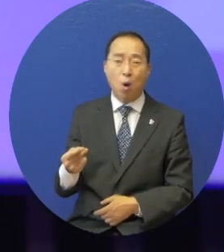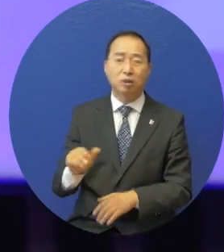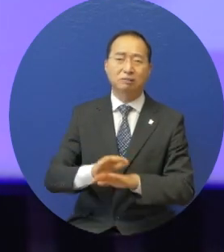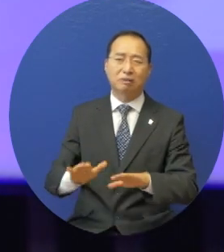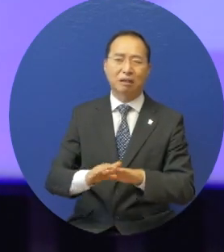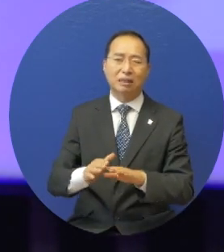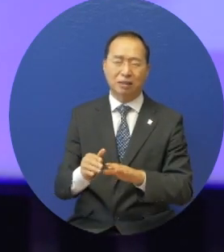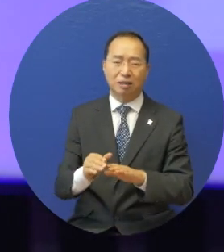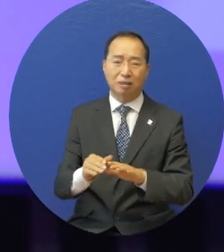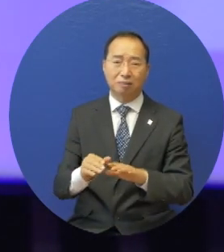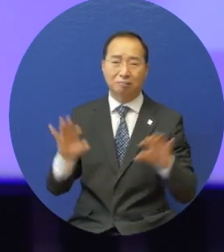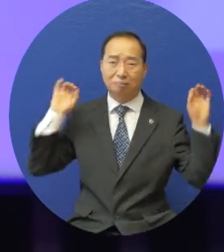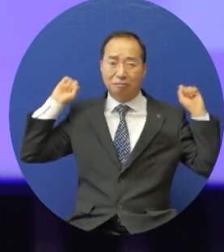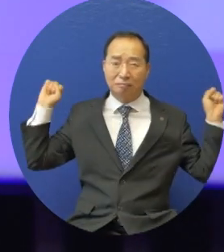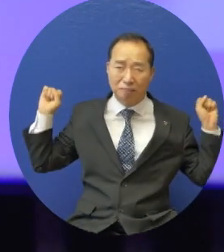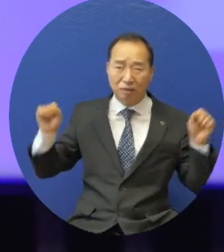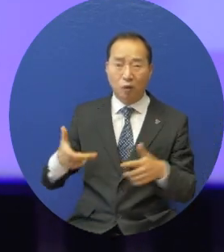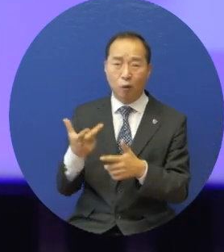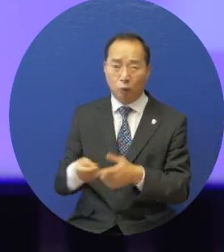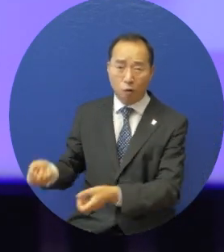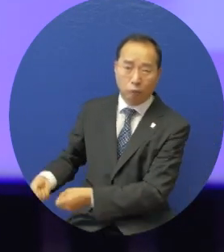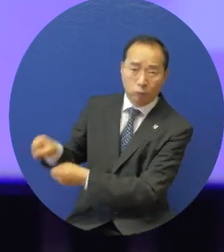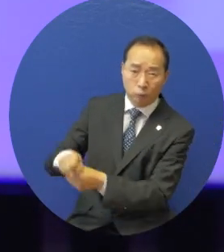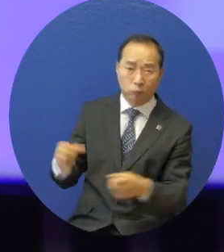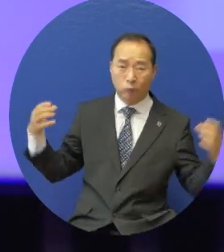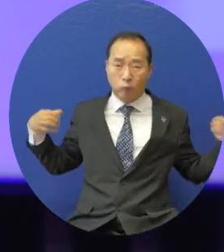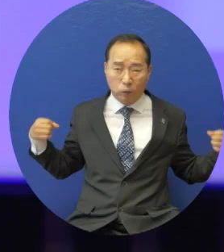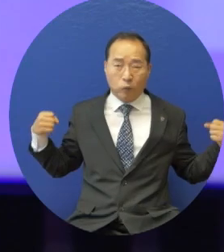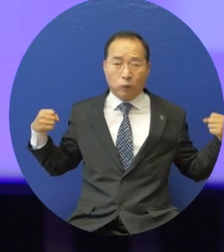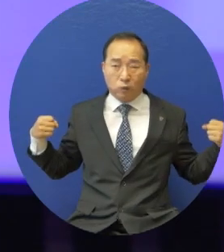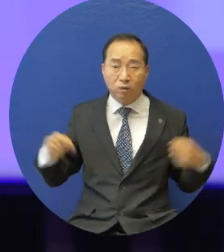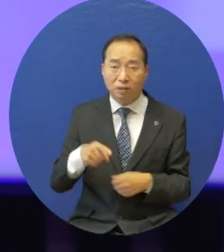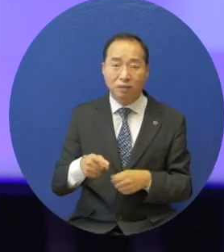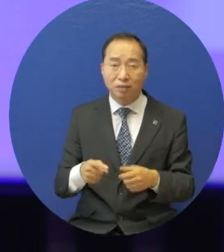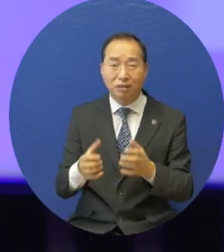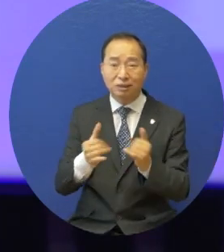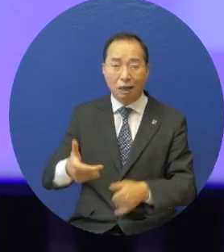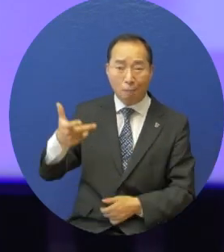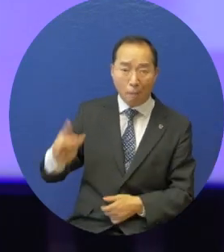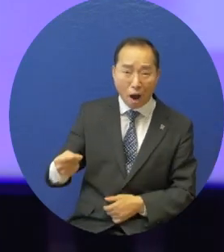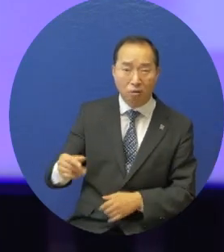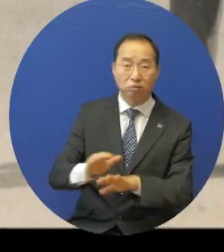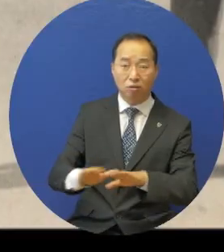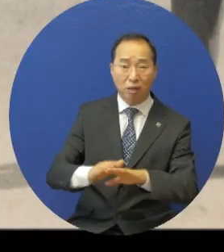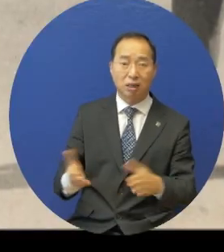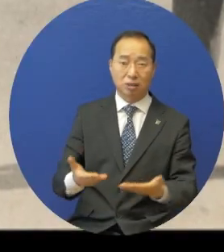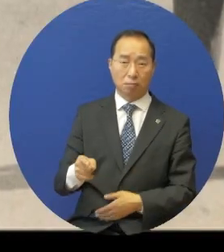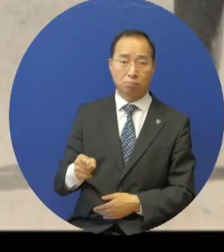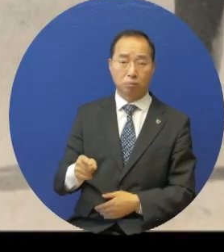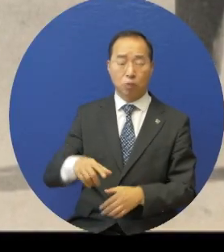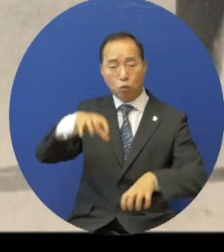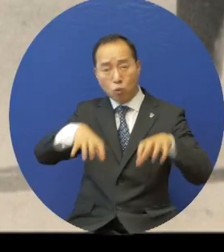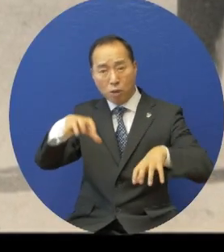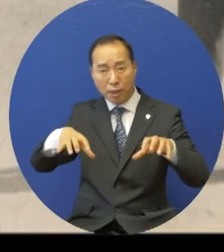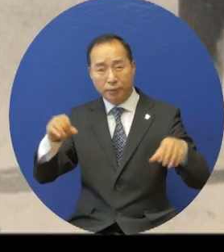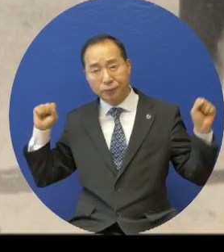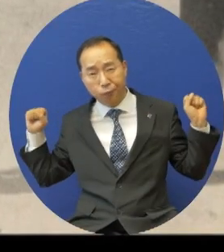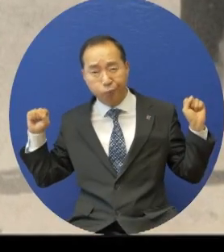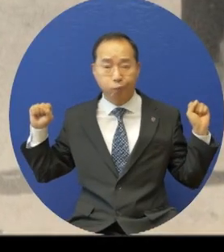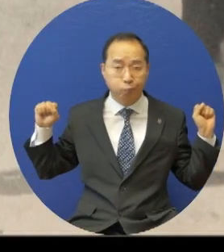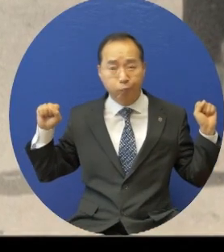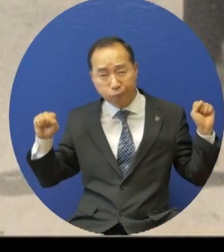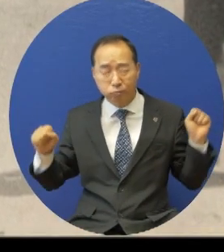지고 가축의 배설물, 인간의 배설물을 처리하는 직업이에요. 그런 직업입니다.